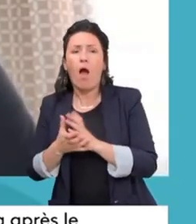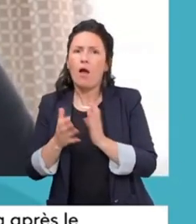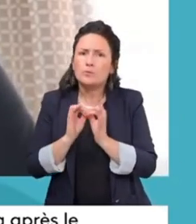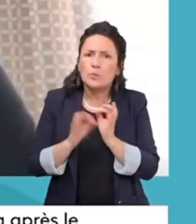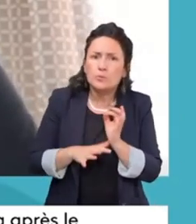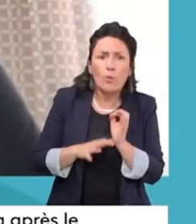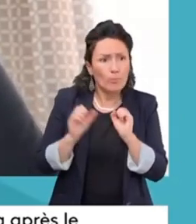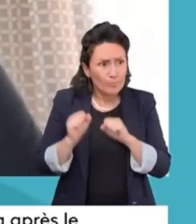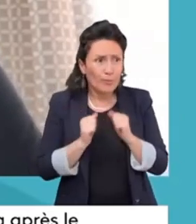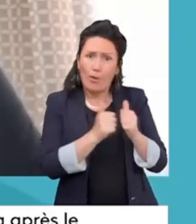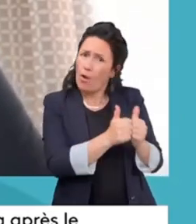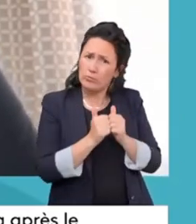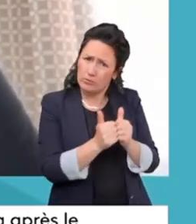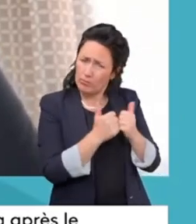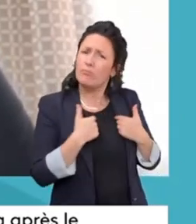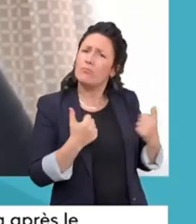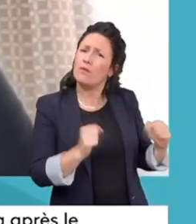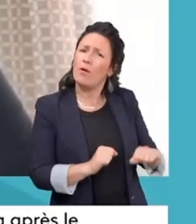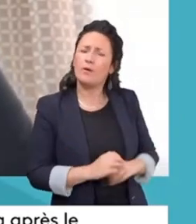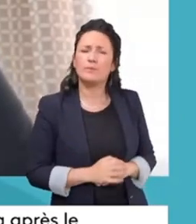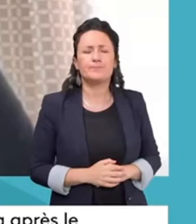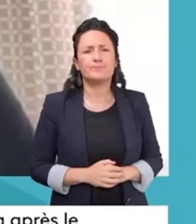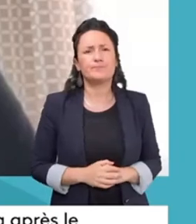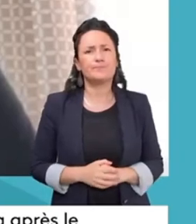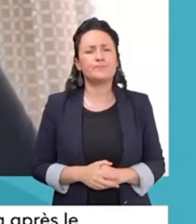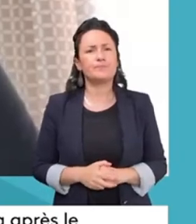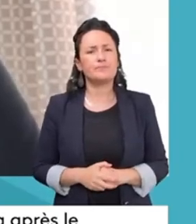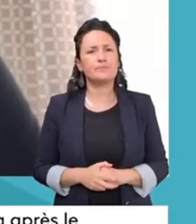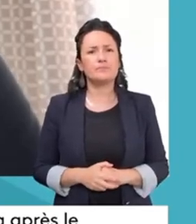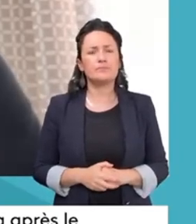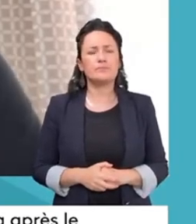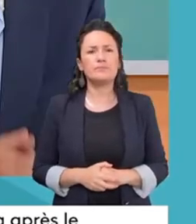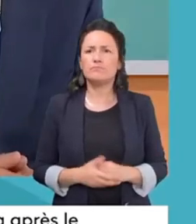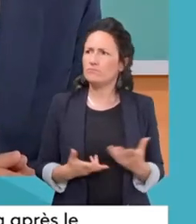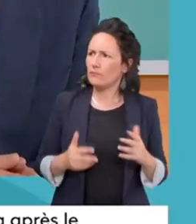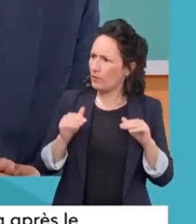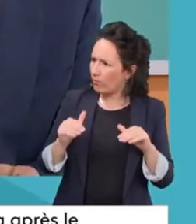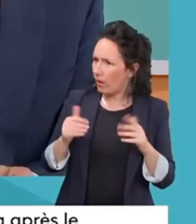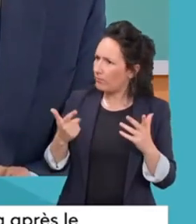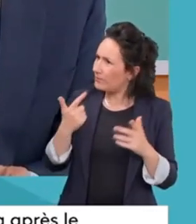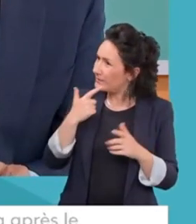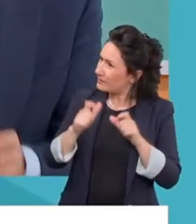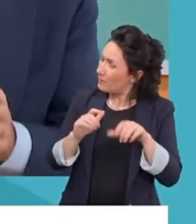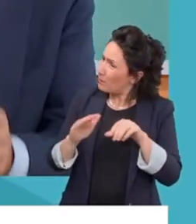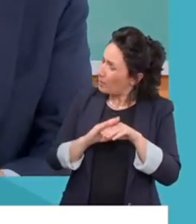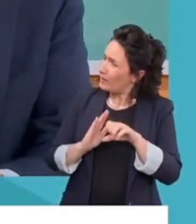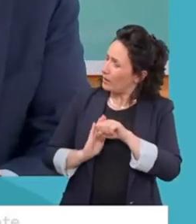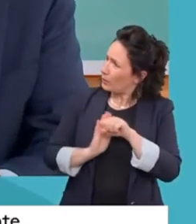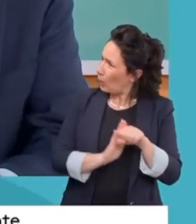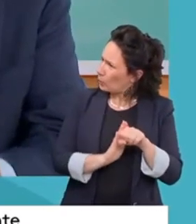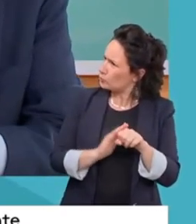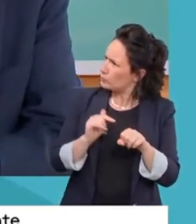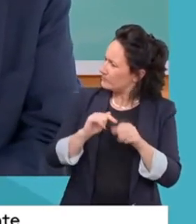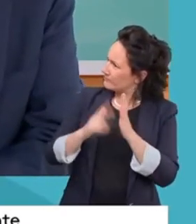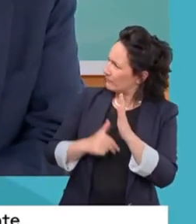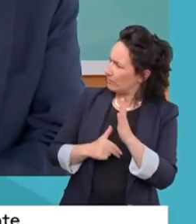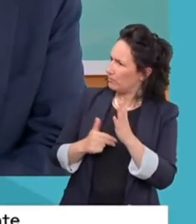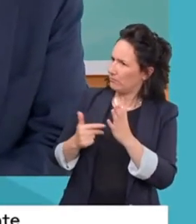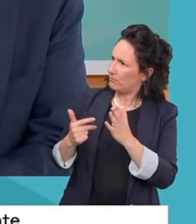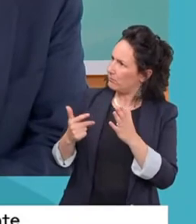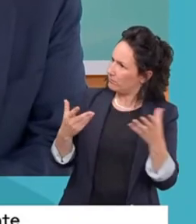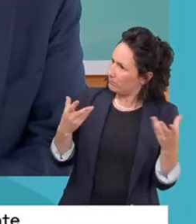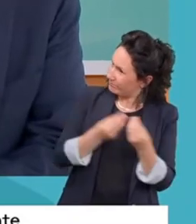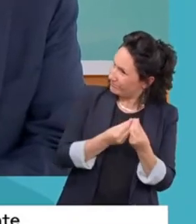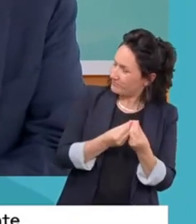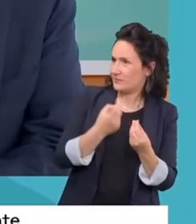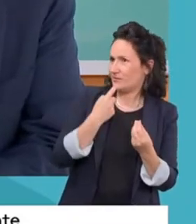solutions. Mais est-ce que quand même le fait que ça soit signé par des gens de gauche, vous envoyez un signal à Gérald Darmanin qui pense que pour